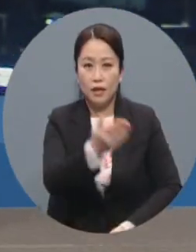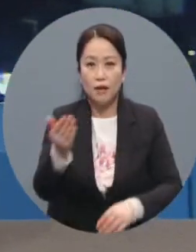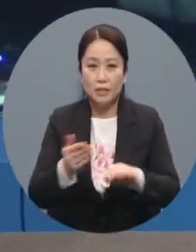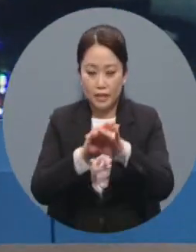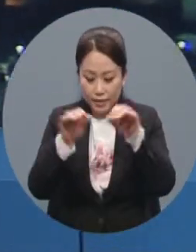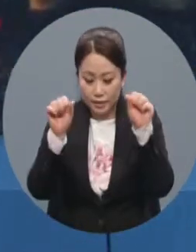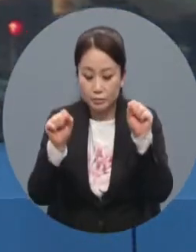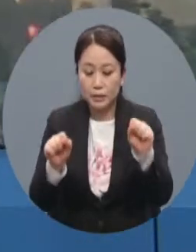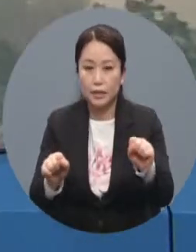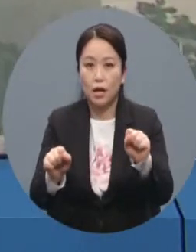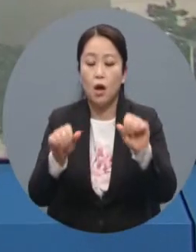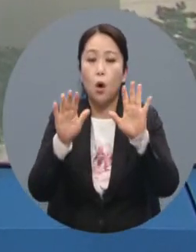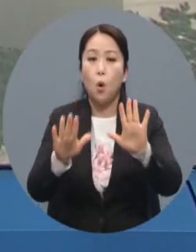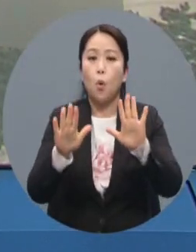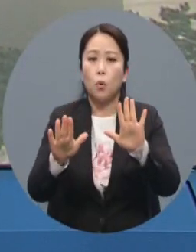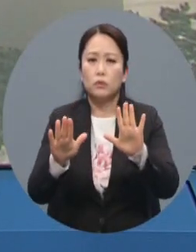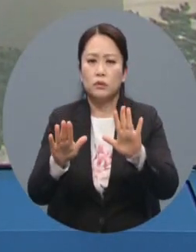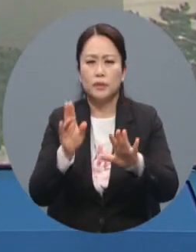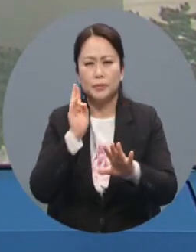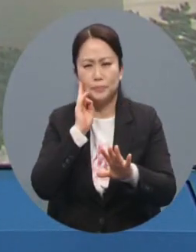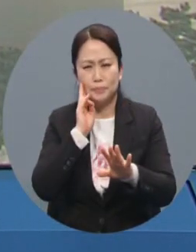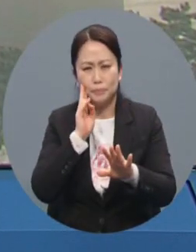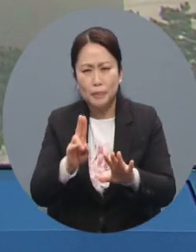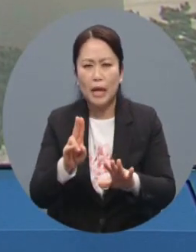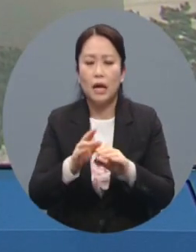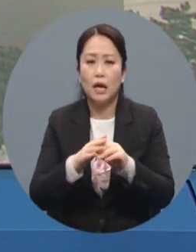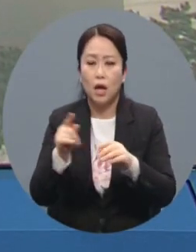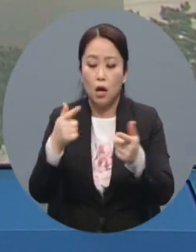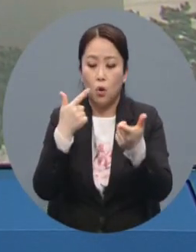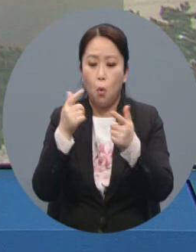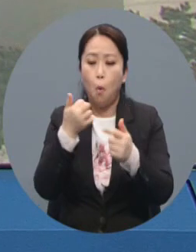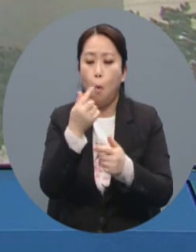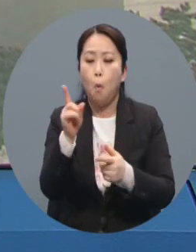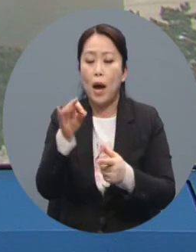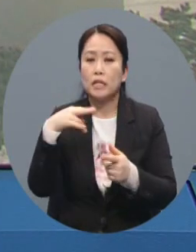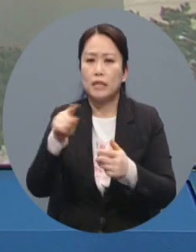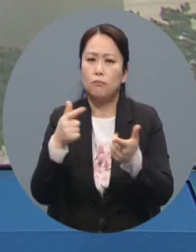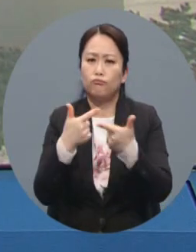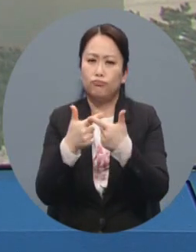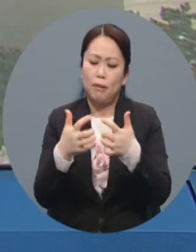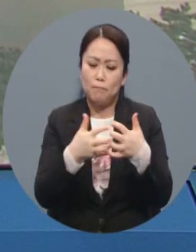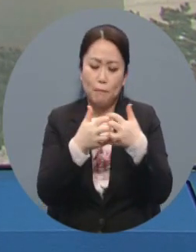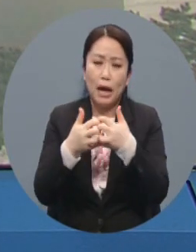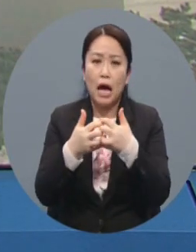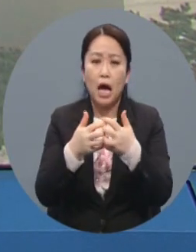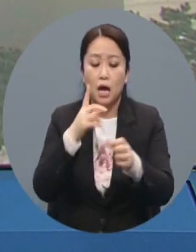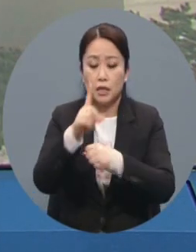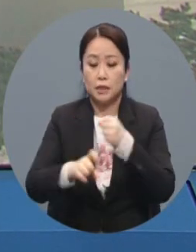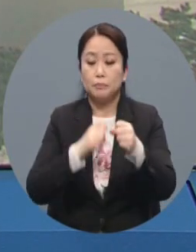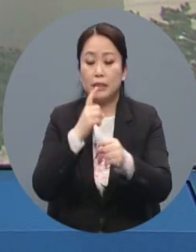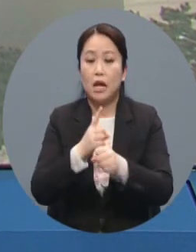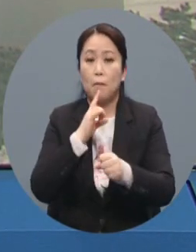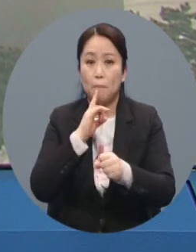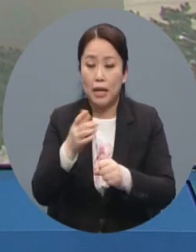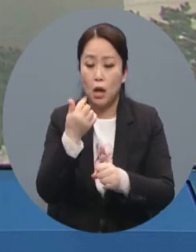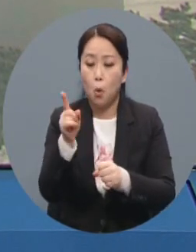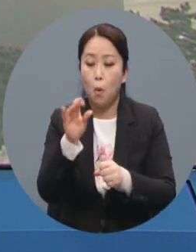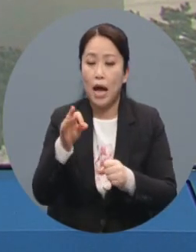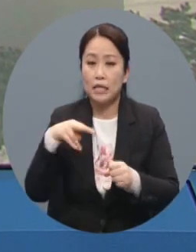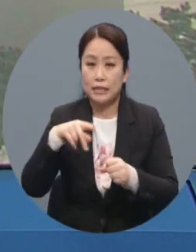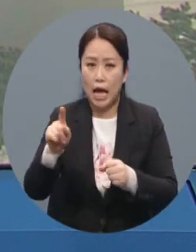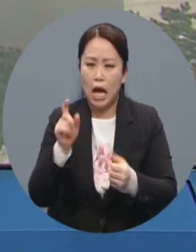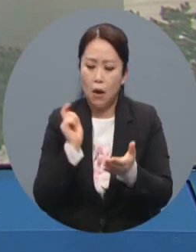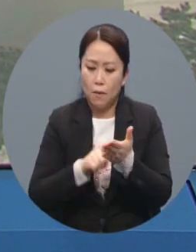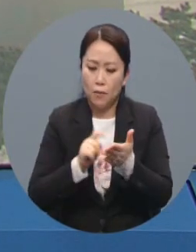여러분 안녕하십니까? 오늘 최악의 황사가 부산을 덮쳤습니다. 11년 만에 황사 경보가